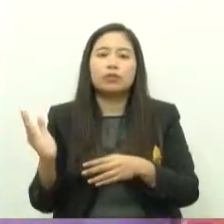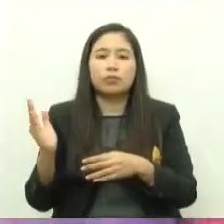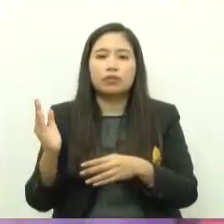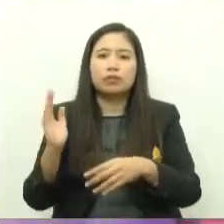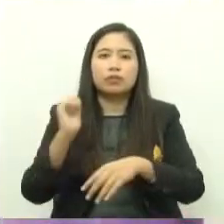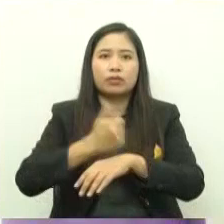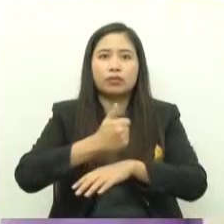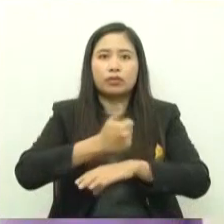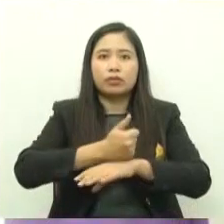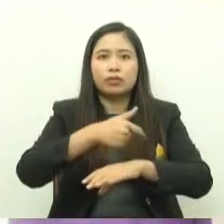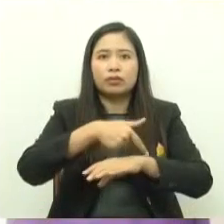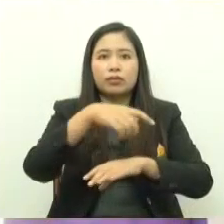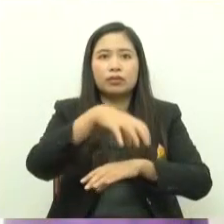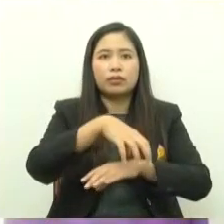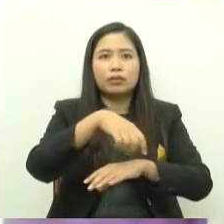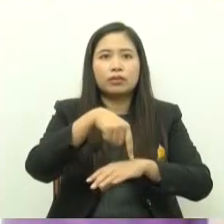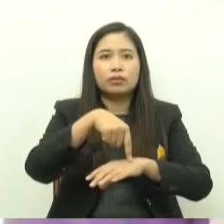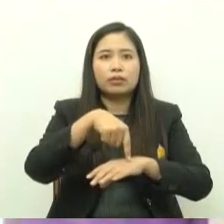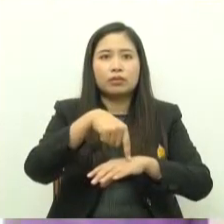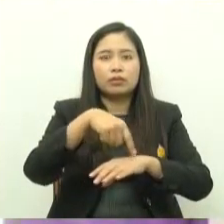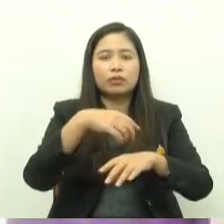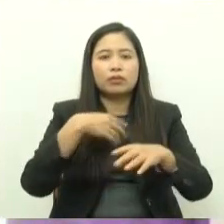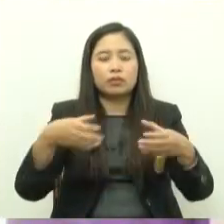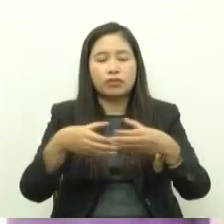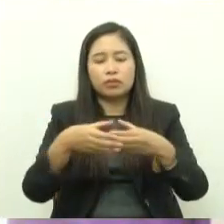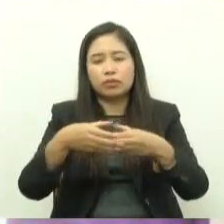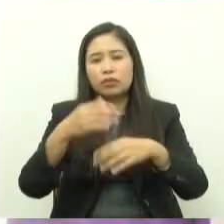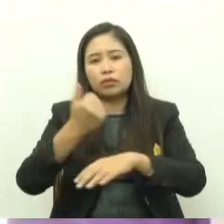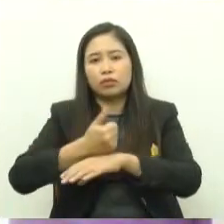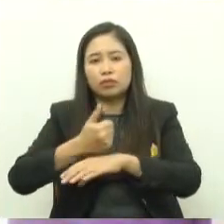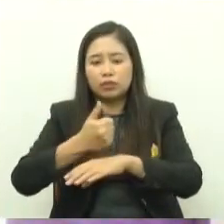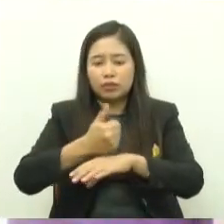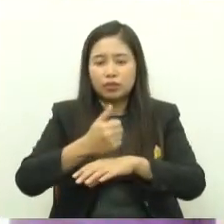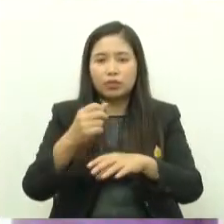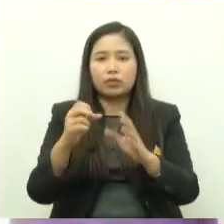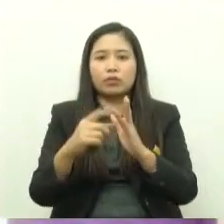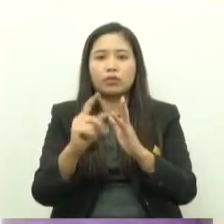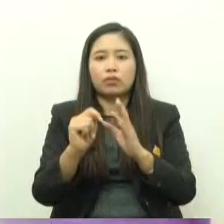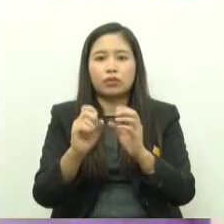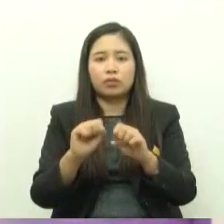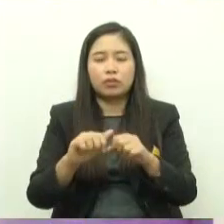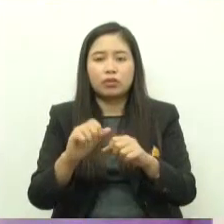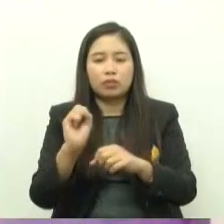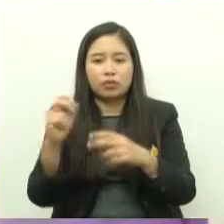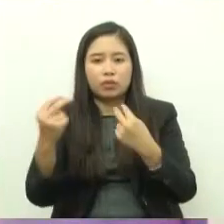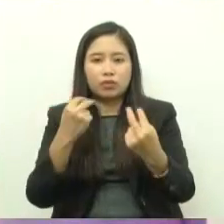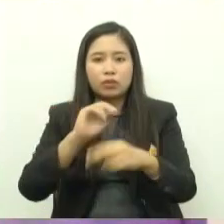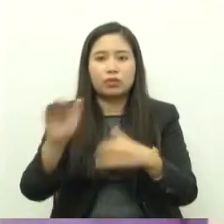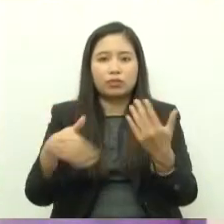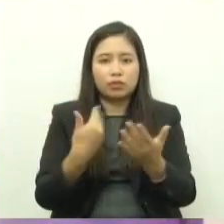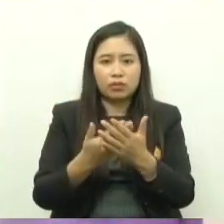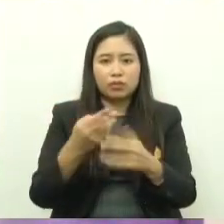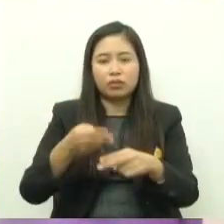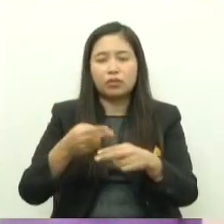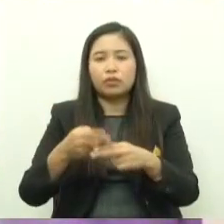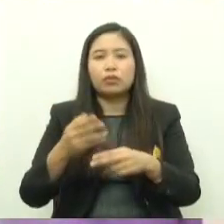ศึกษาพิเศษรวมถึงท่านผู้อำนวยการสำนักงานเขตพื้นที่การศึกษาทุกและท่านผู้ชมทุกท่านคะดิฉันนพร